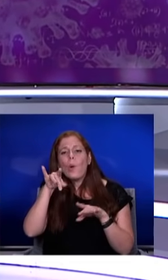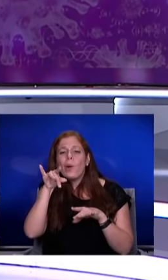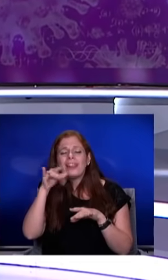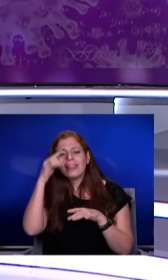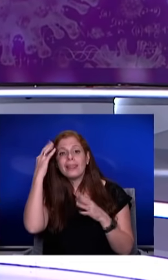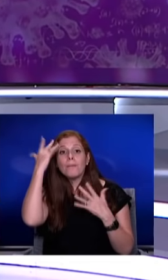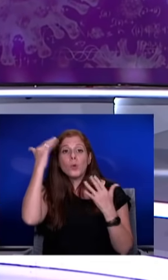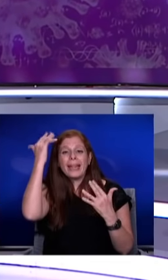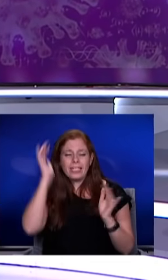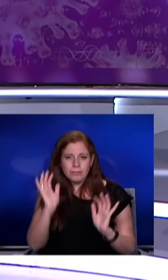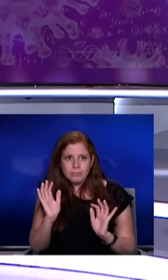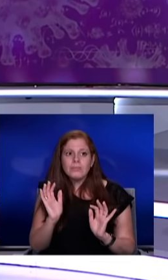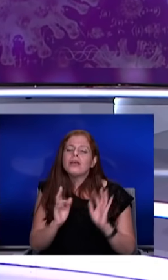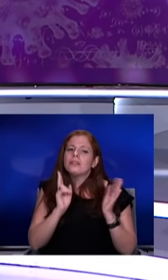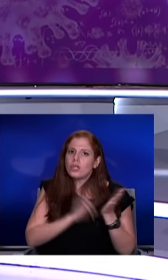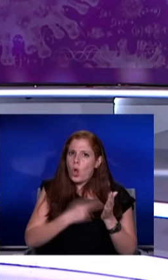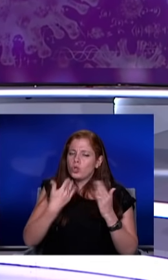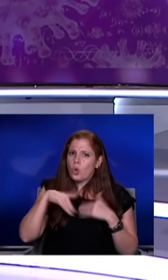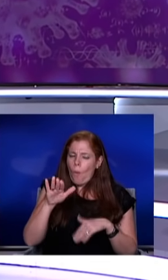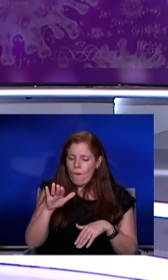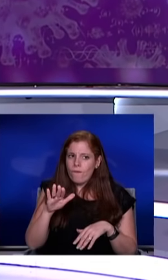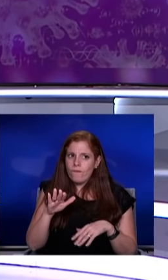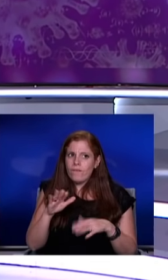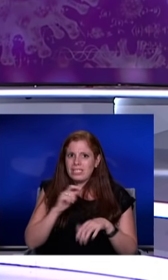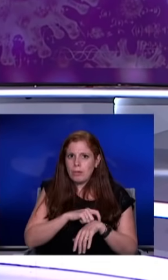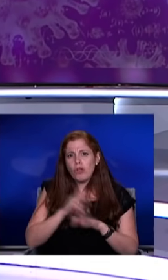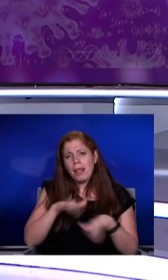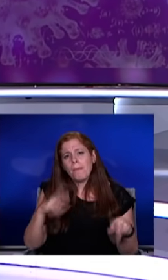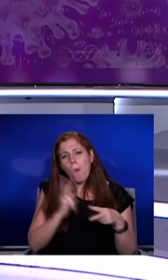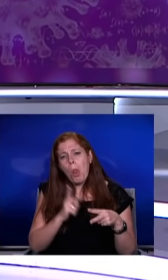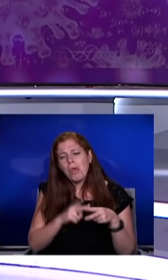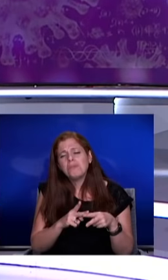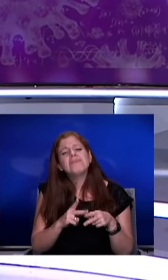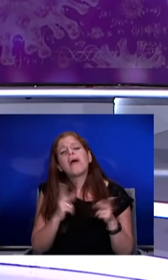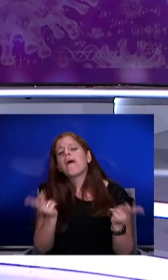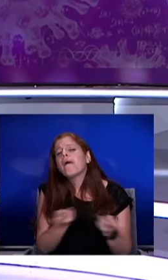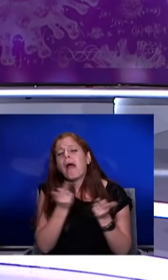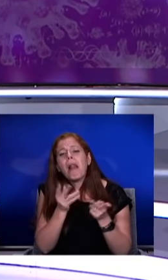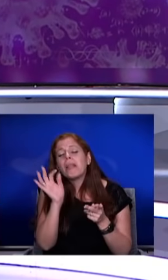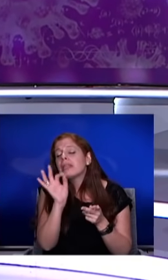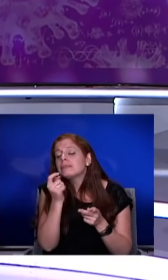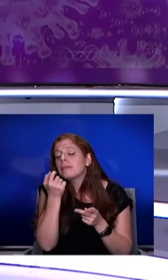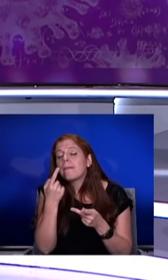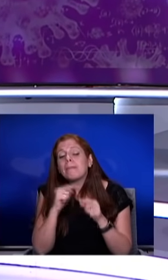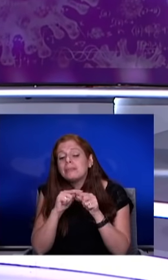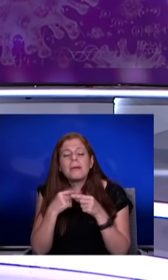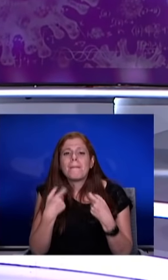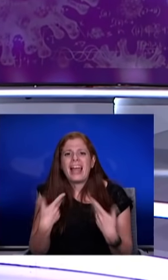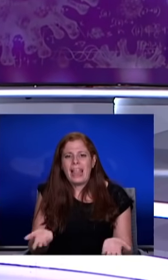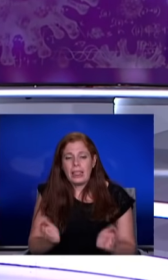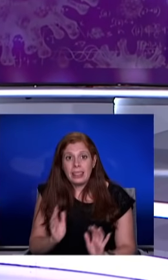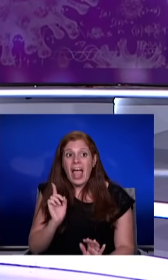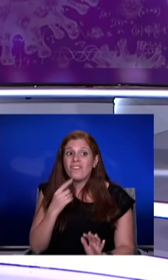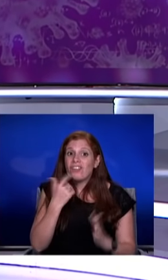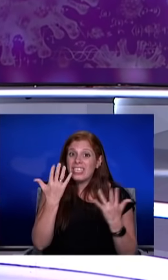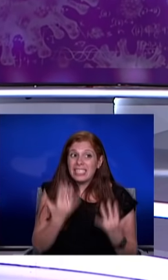נכון שברוב המקרים כשילדים חולים בקורונה, זו מחלה קלה וכמעט שאין תסמינים. אבל לפי הסטטיסטיקה, בין